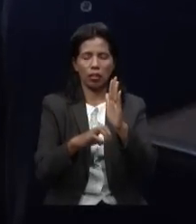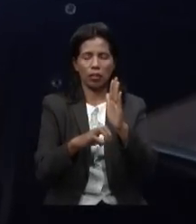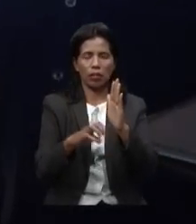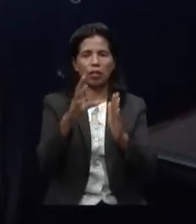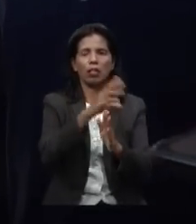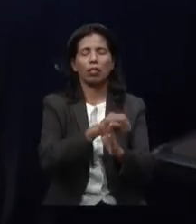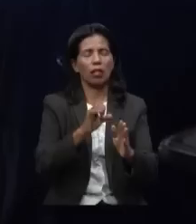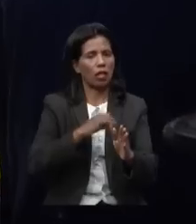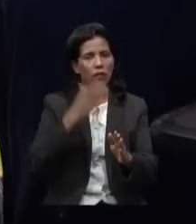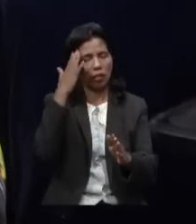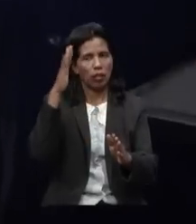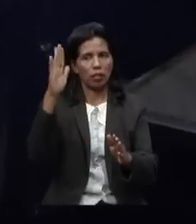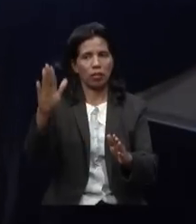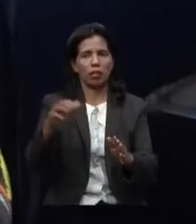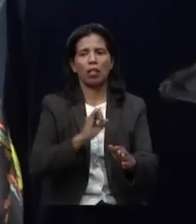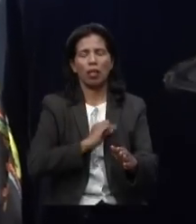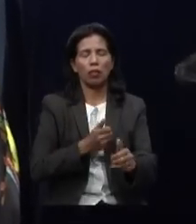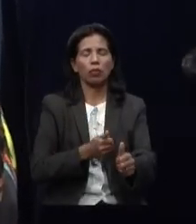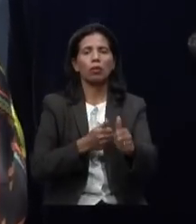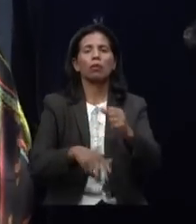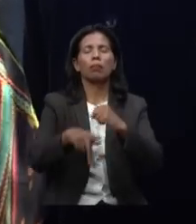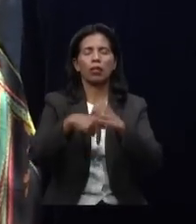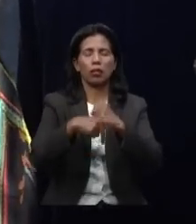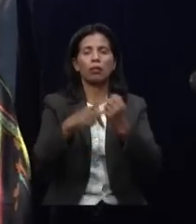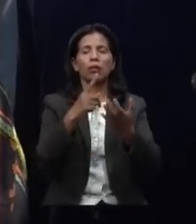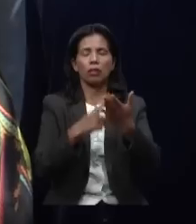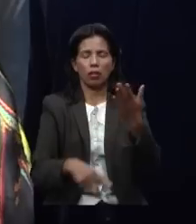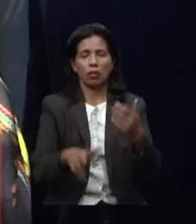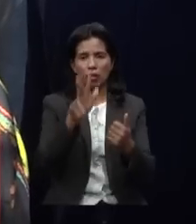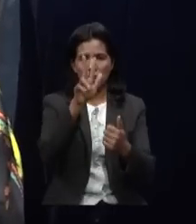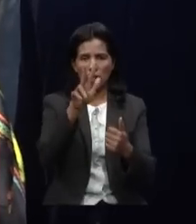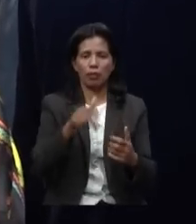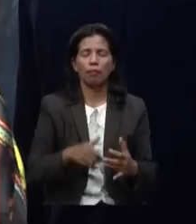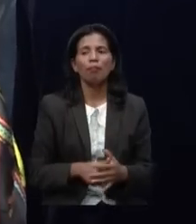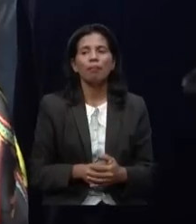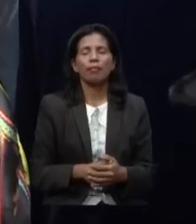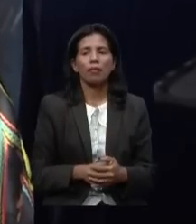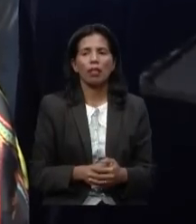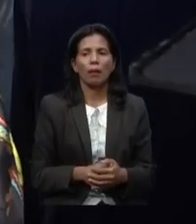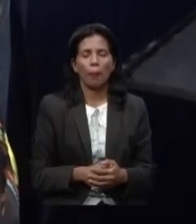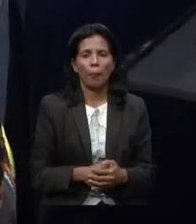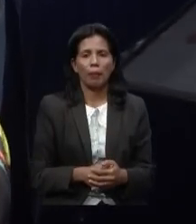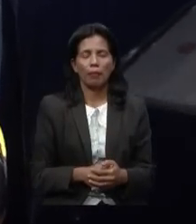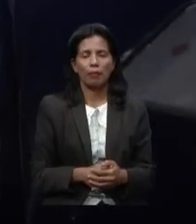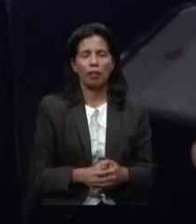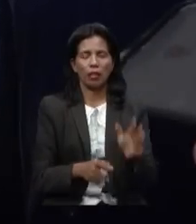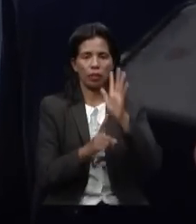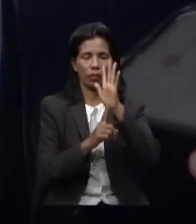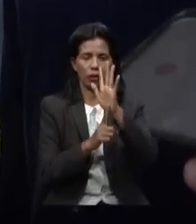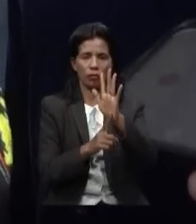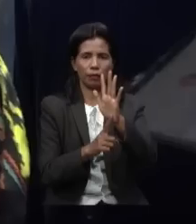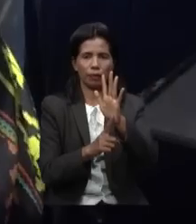hau la hatene hau partidari ja saida terceiro iha questão balu iha saida ni nia